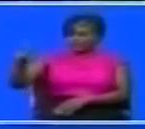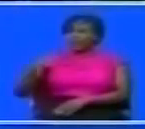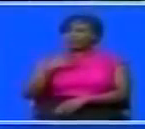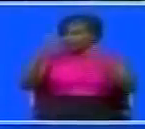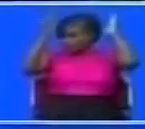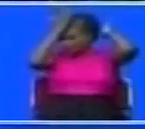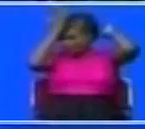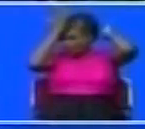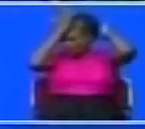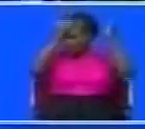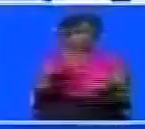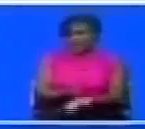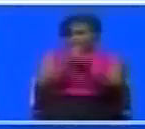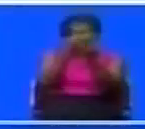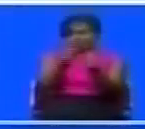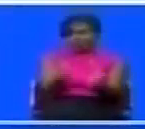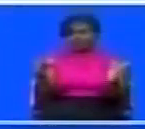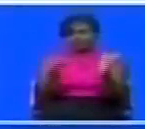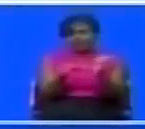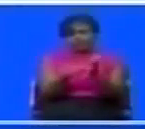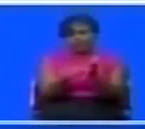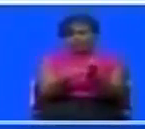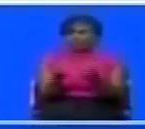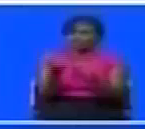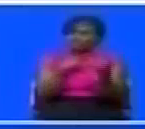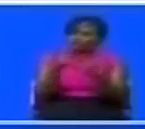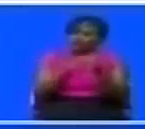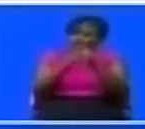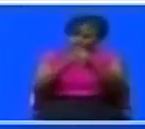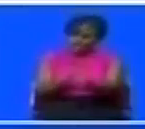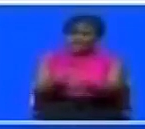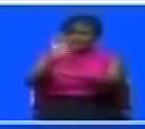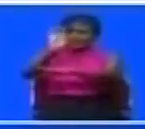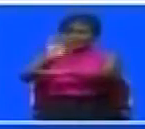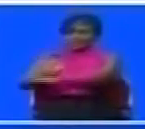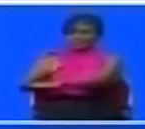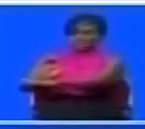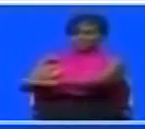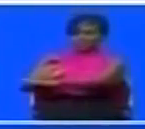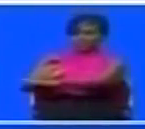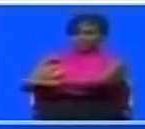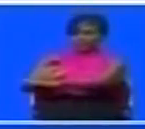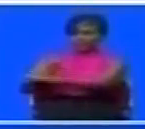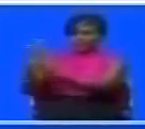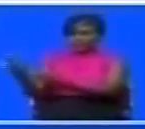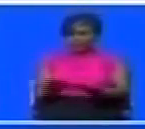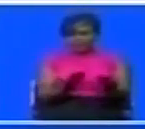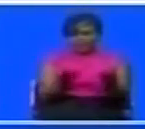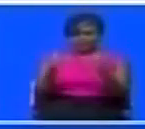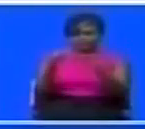Francis aingilie kati swala hilo, aweze kuzungumza na viongozi wa makanisa kuleta uhusiano